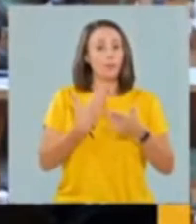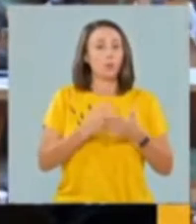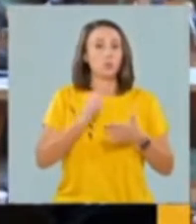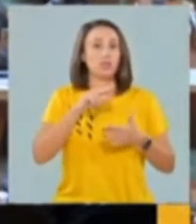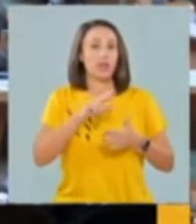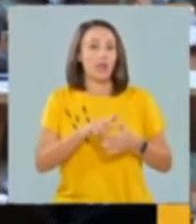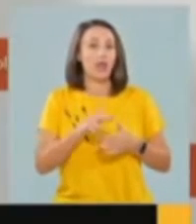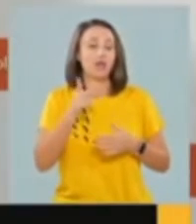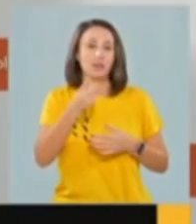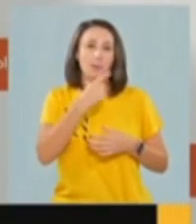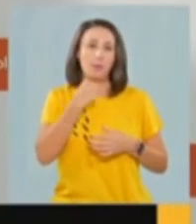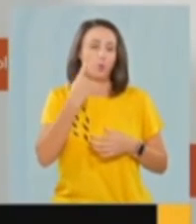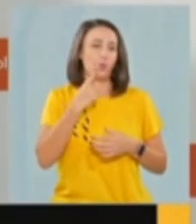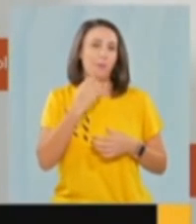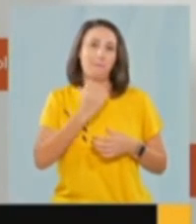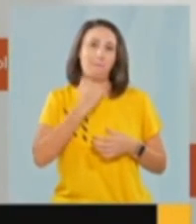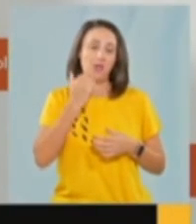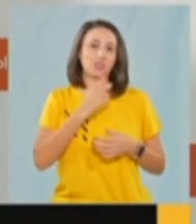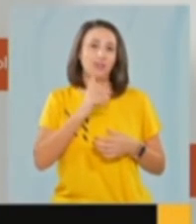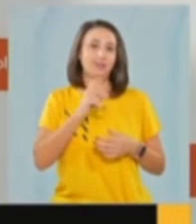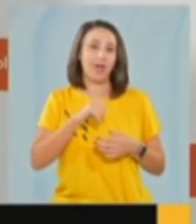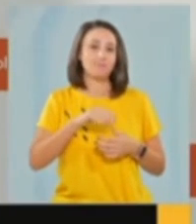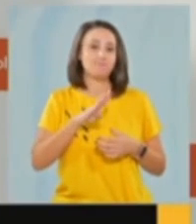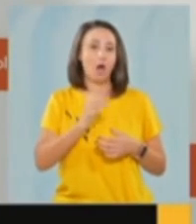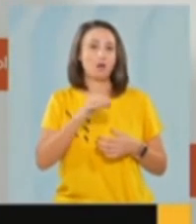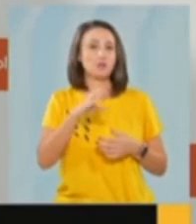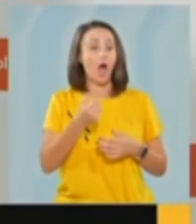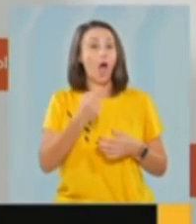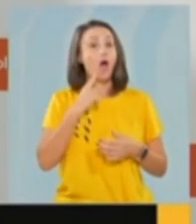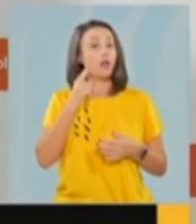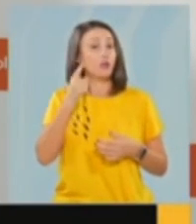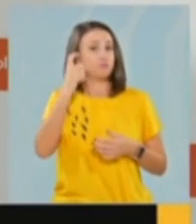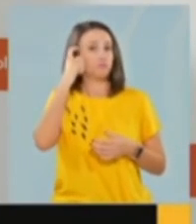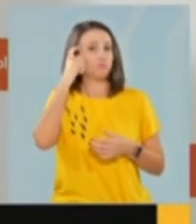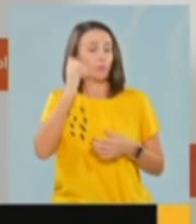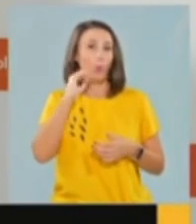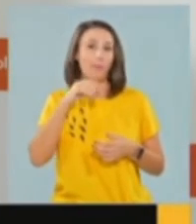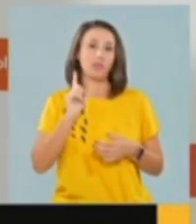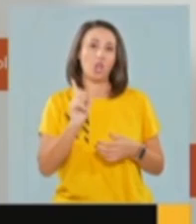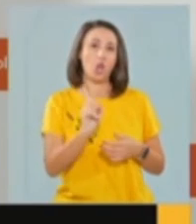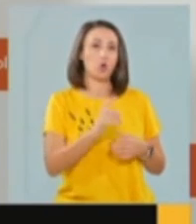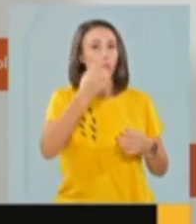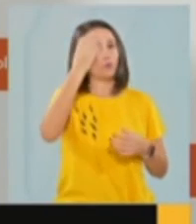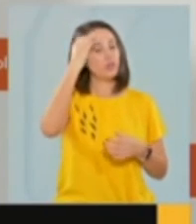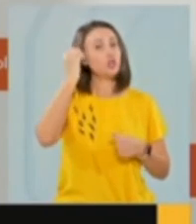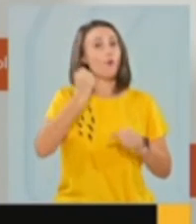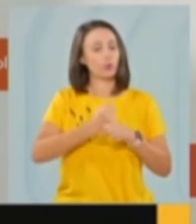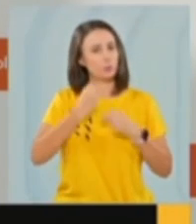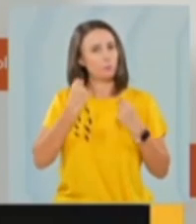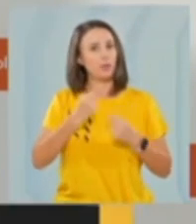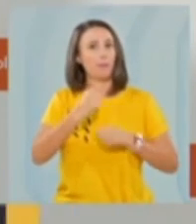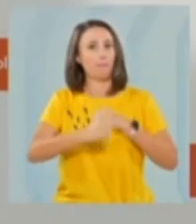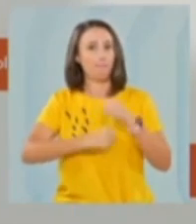USR, ceea ce pare să nu le convină lui Dan Barna și Dacian Cioloș, care cred că oamenii lor din guvern și-au făcut bine treaba.